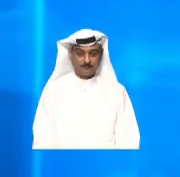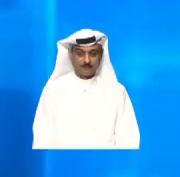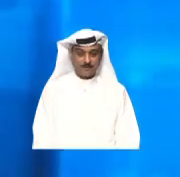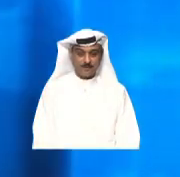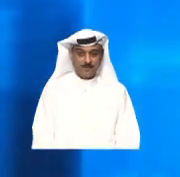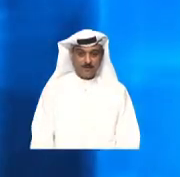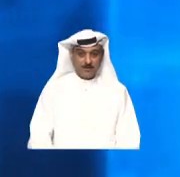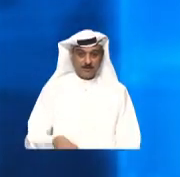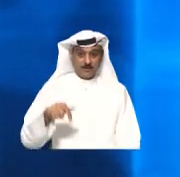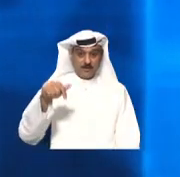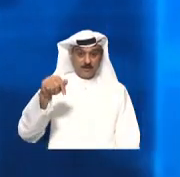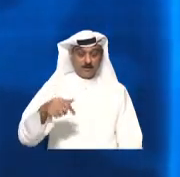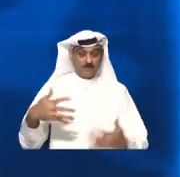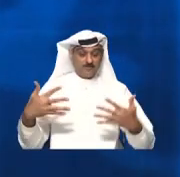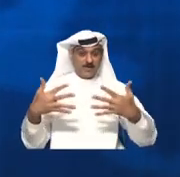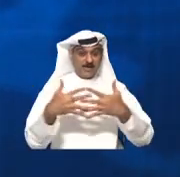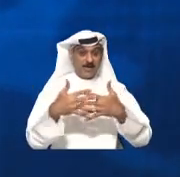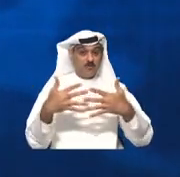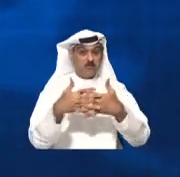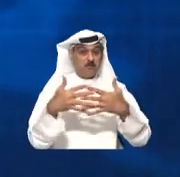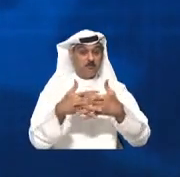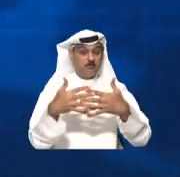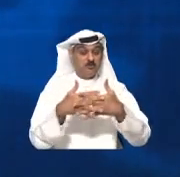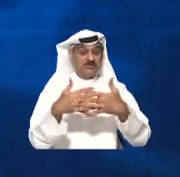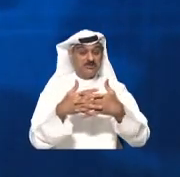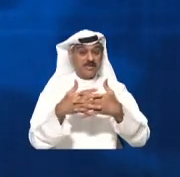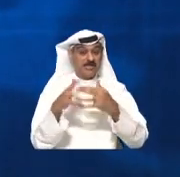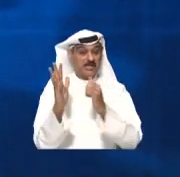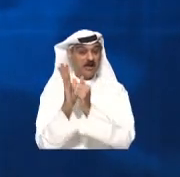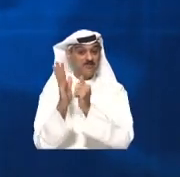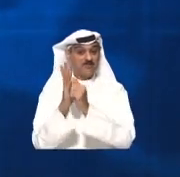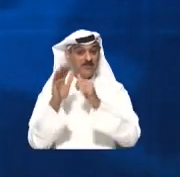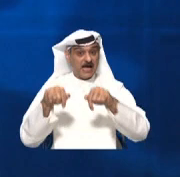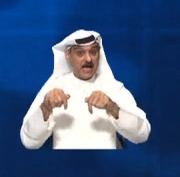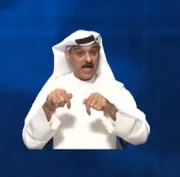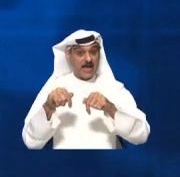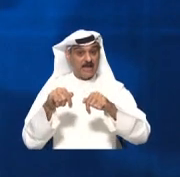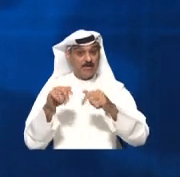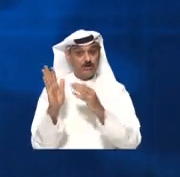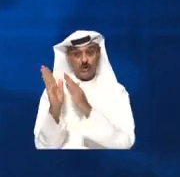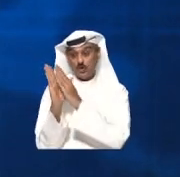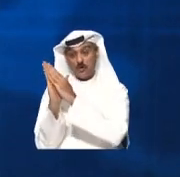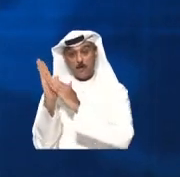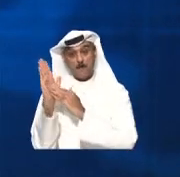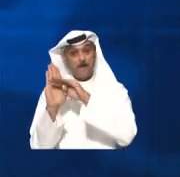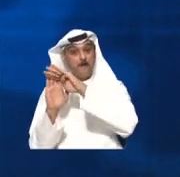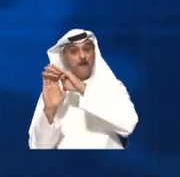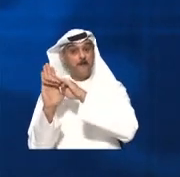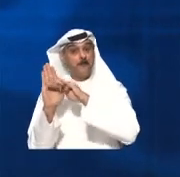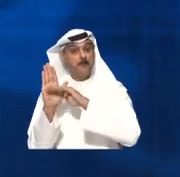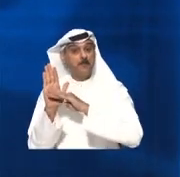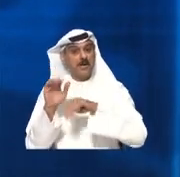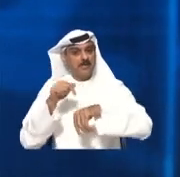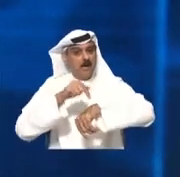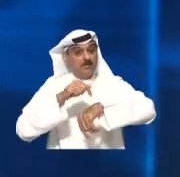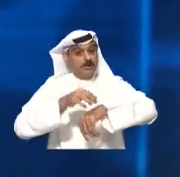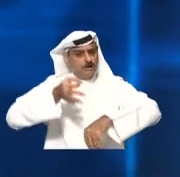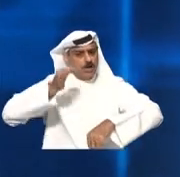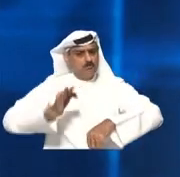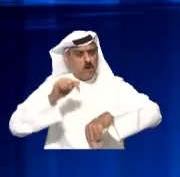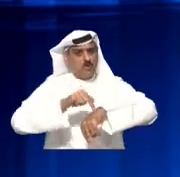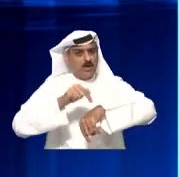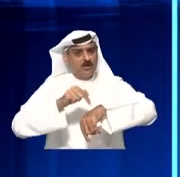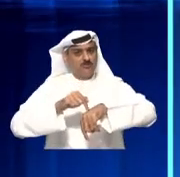أطلقت المؤسسة العامة للرعاية السكنية المنصة الإلكترونية الخاصة بحجز المواعيد المسبقة